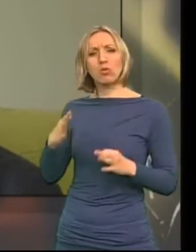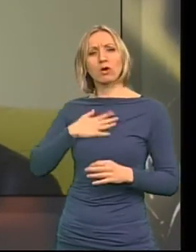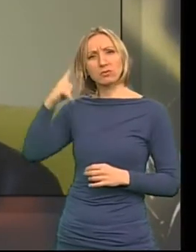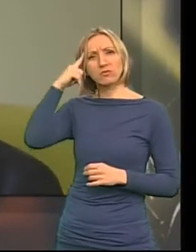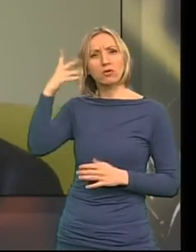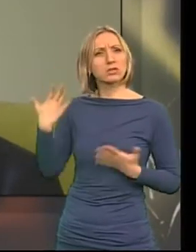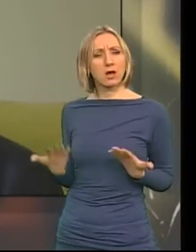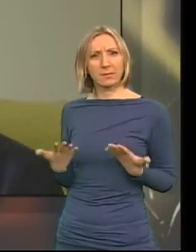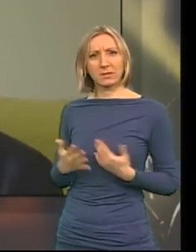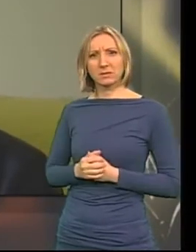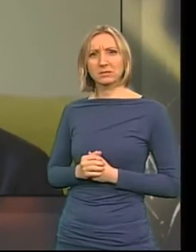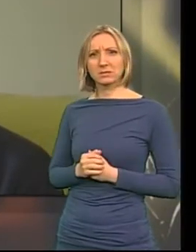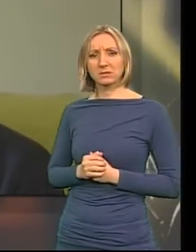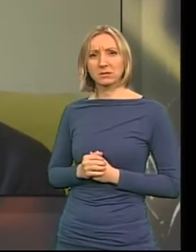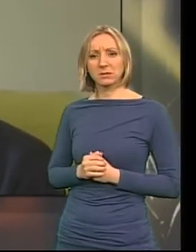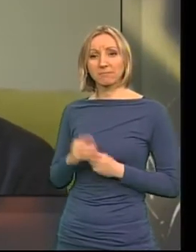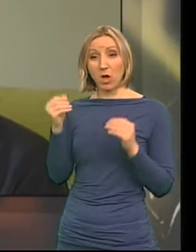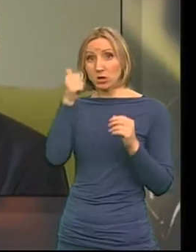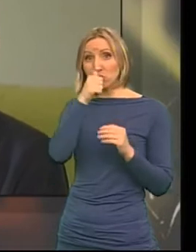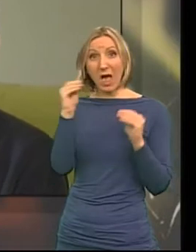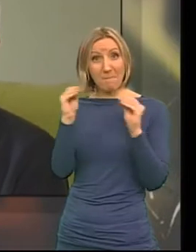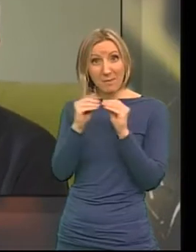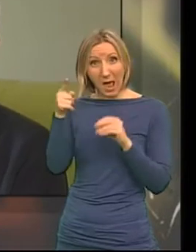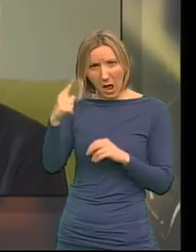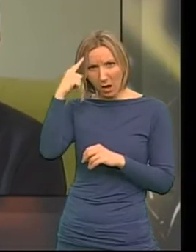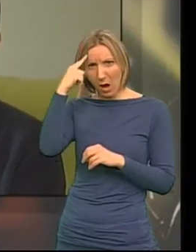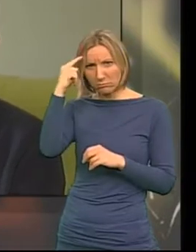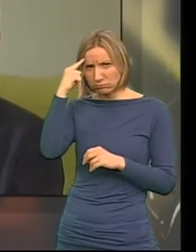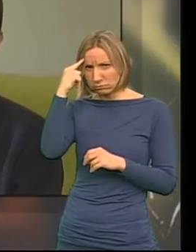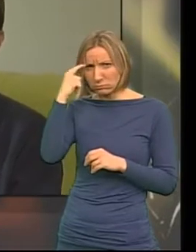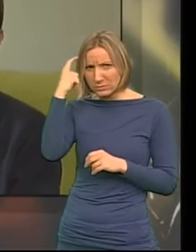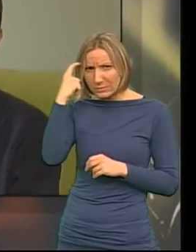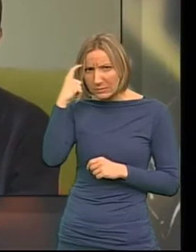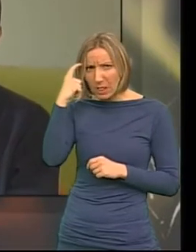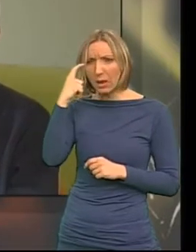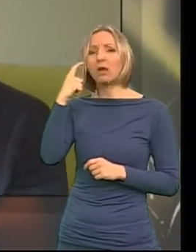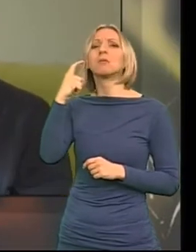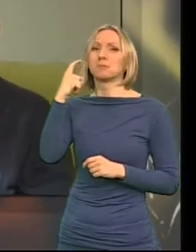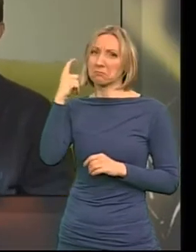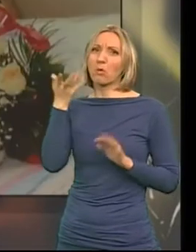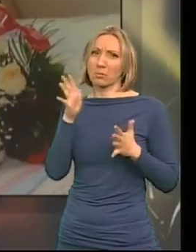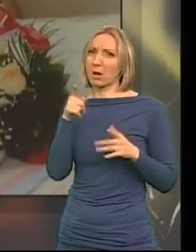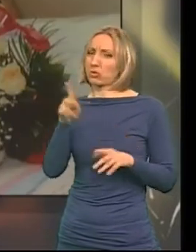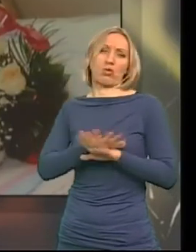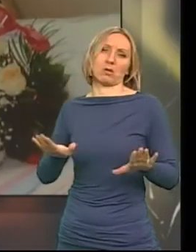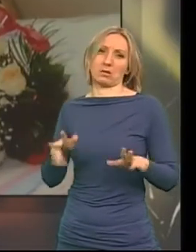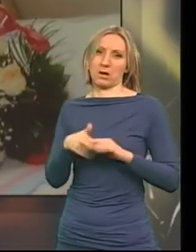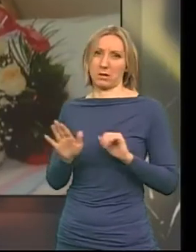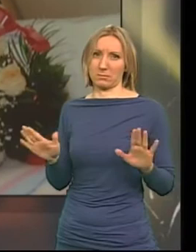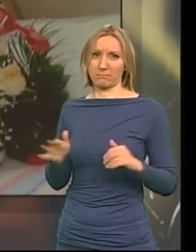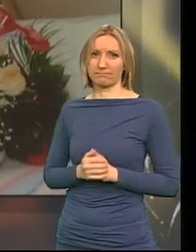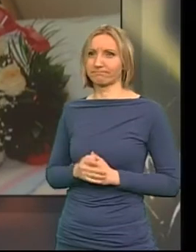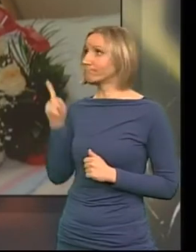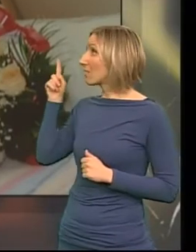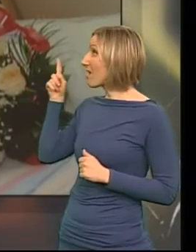zamisli. Ona što zamisli, otprilike, da je to. Pa trenutno